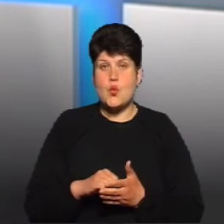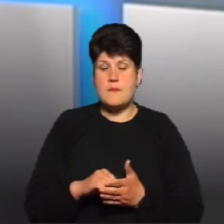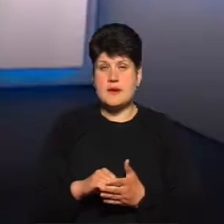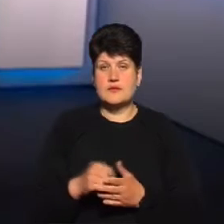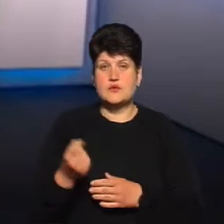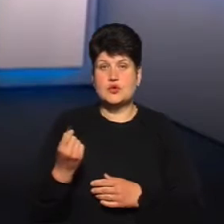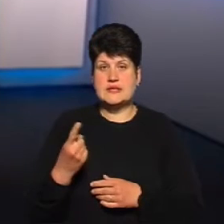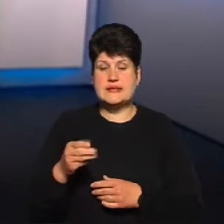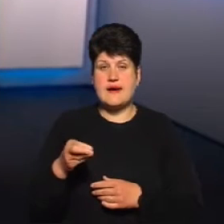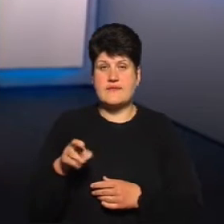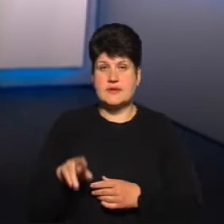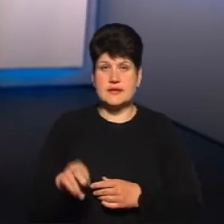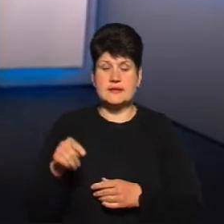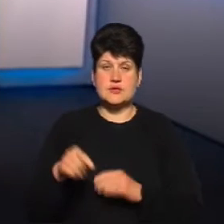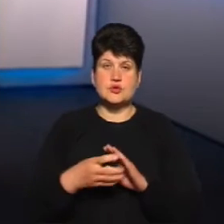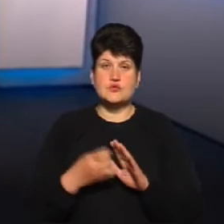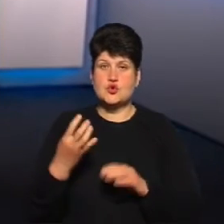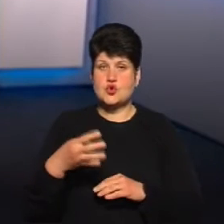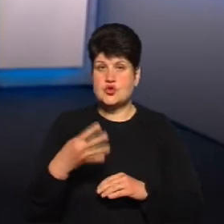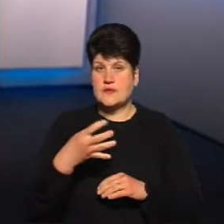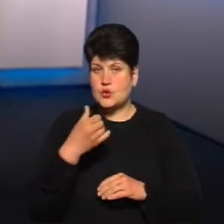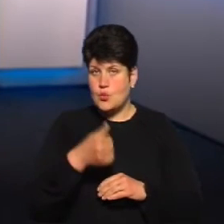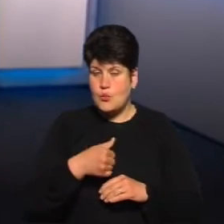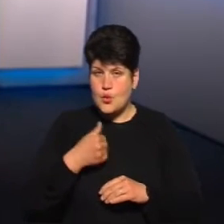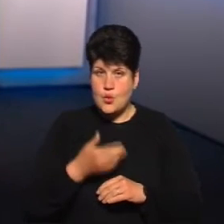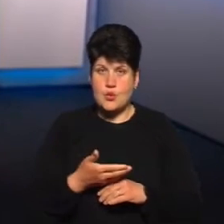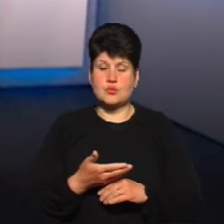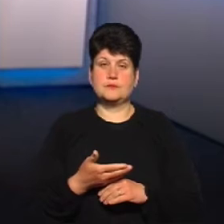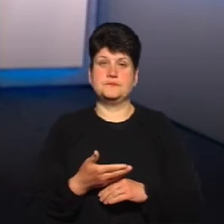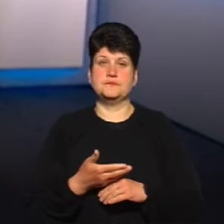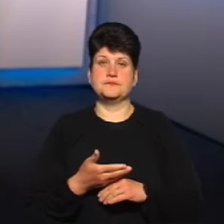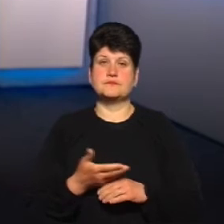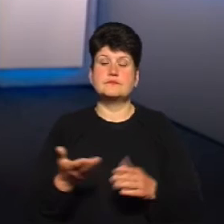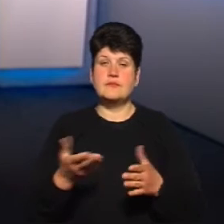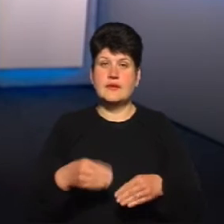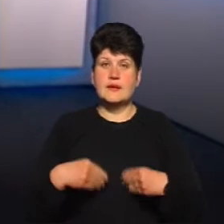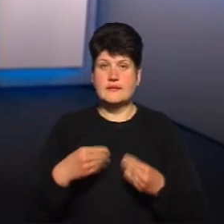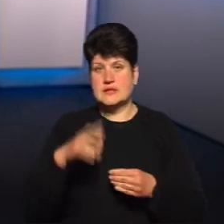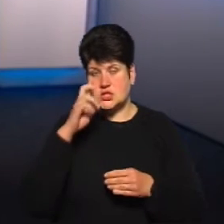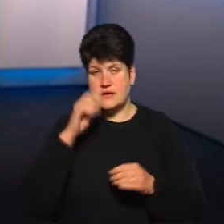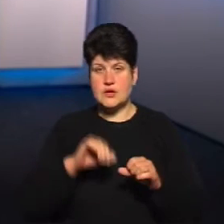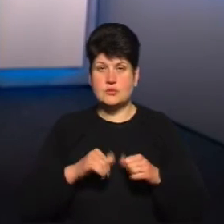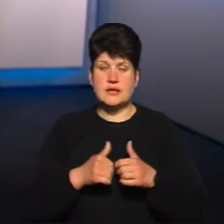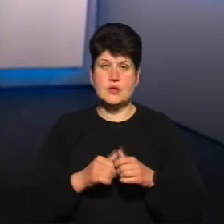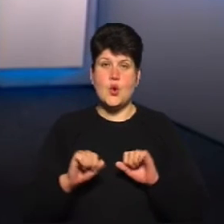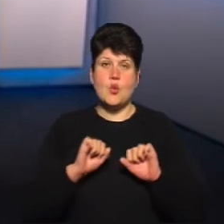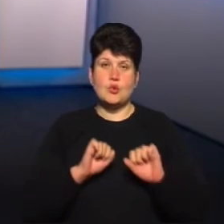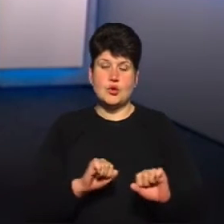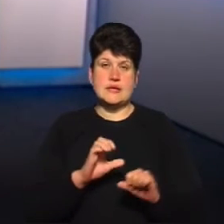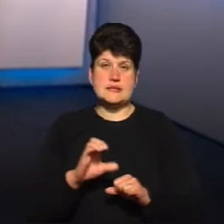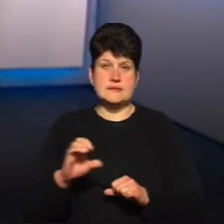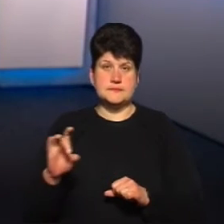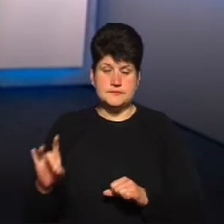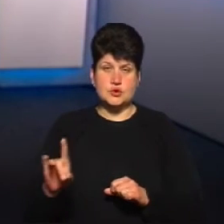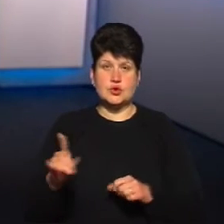11 травня 1944 року, так, власне, який видав Державний комітет оборони Радянського Союзу, що кримські